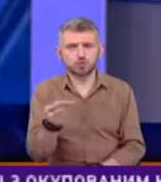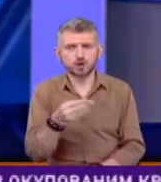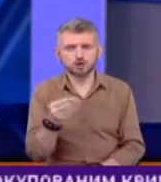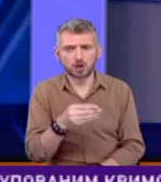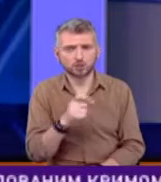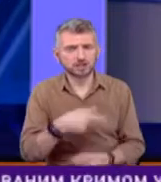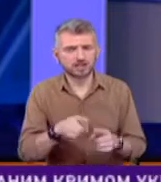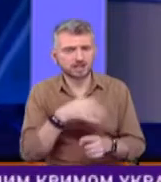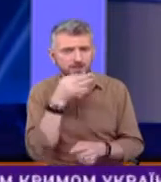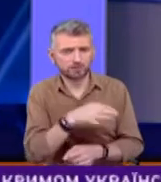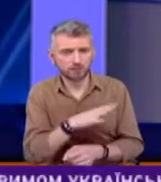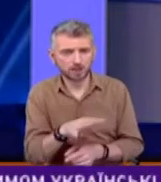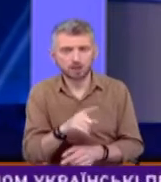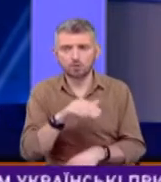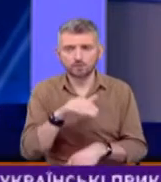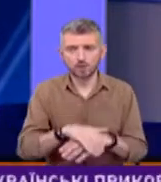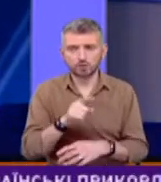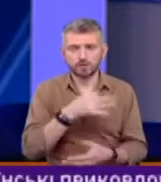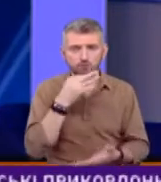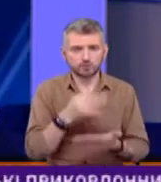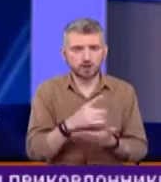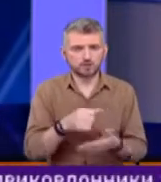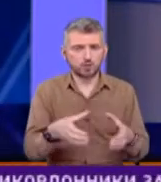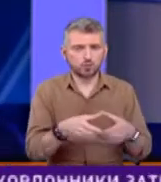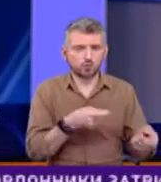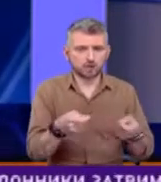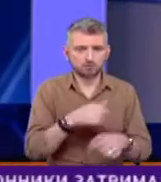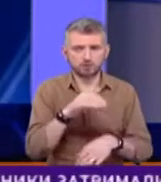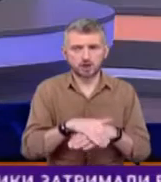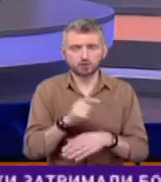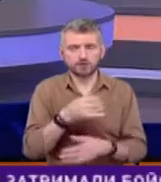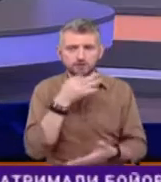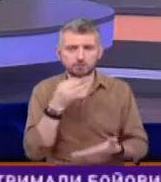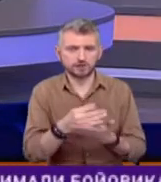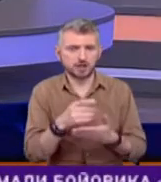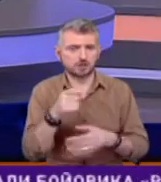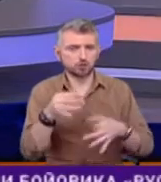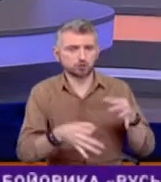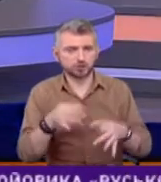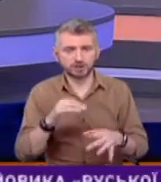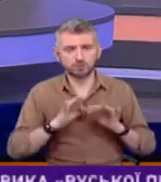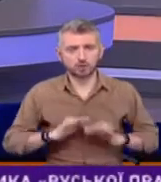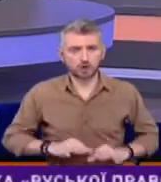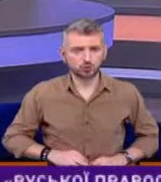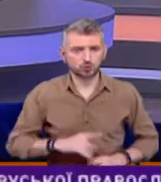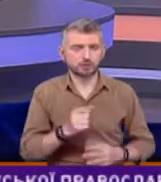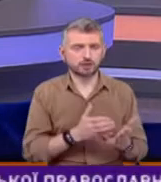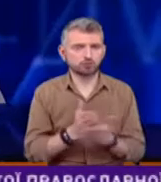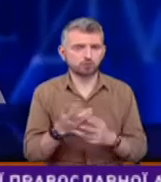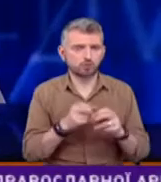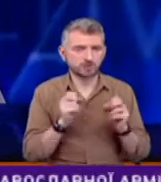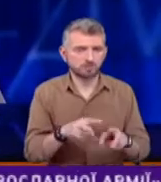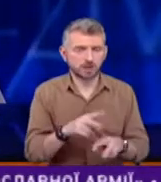за це не відповідає. Але по факту він відповідає за уряд, по факту він відповідає за суди, за прокуратуру, за Службу